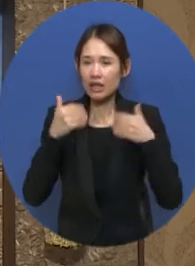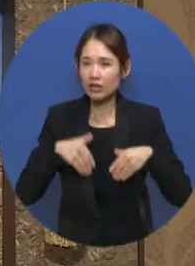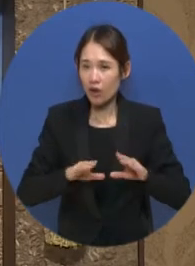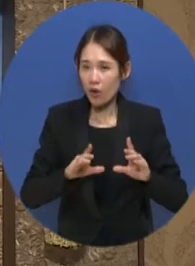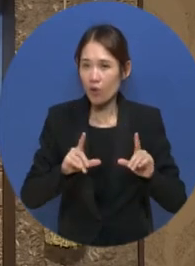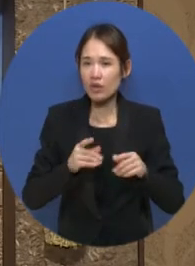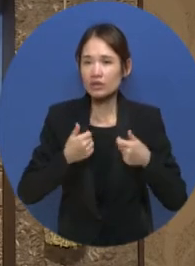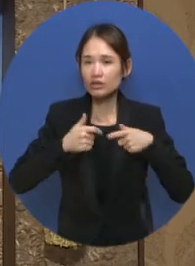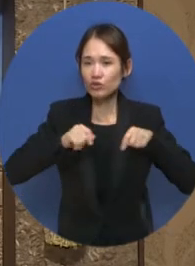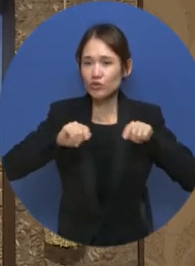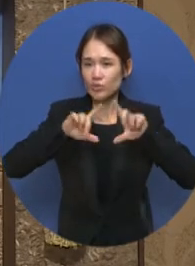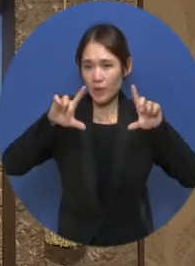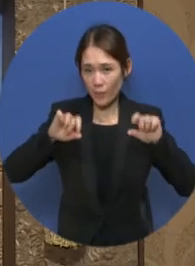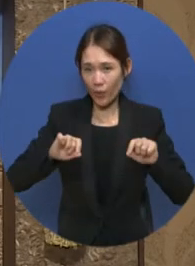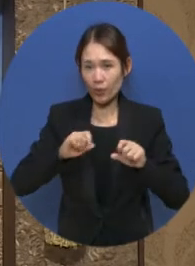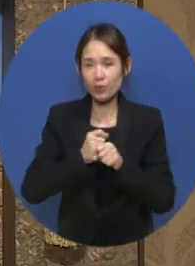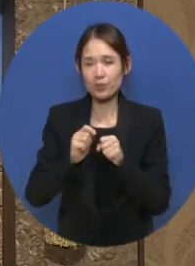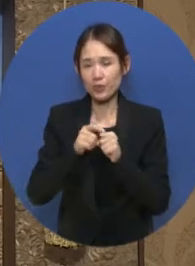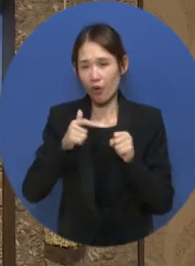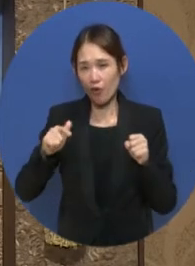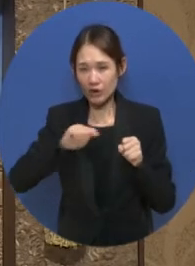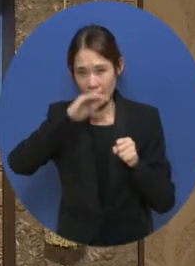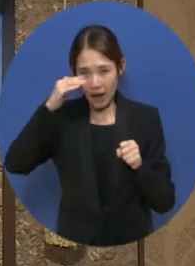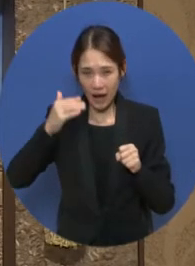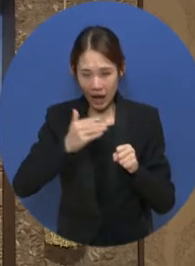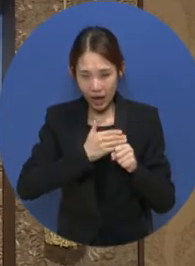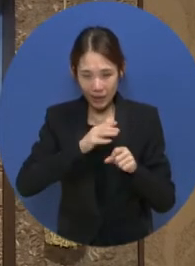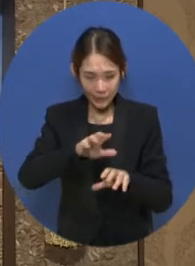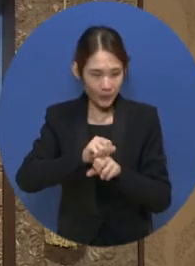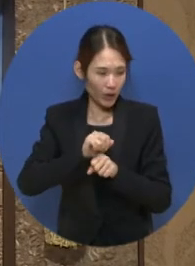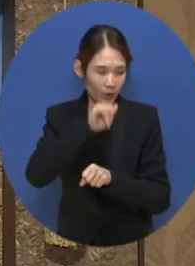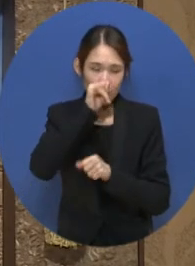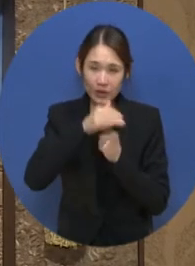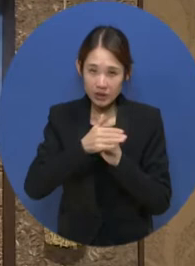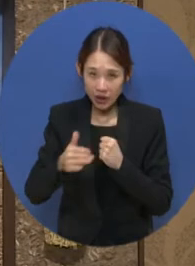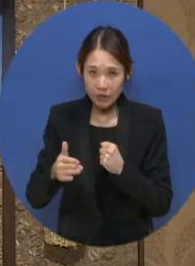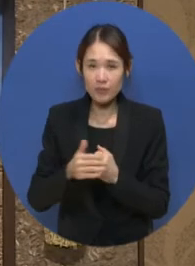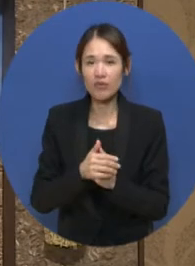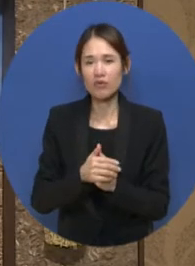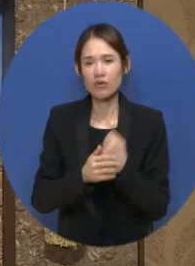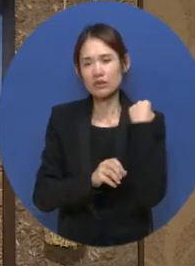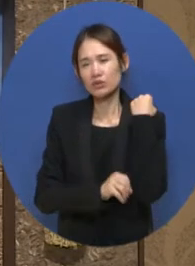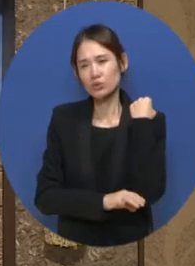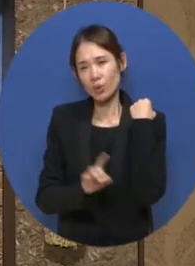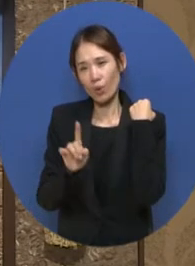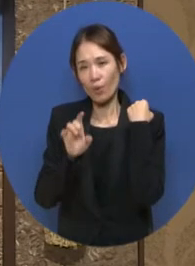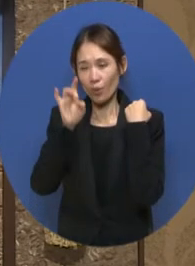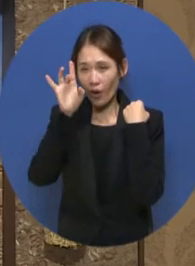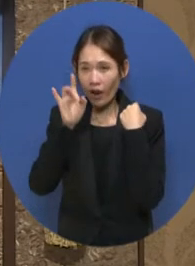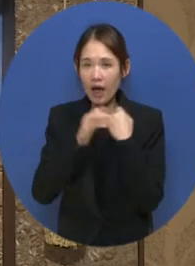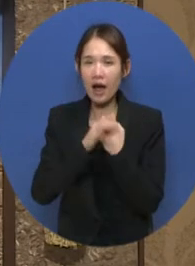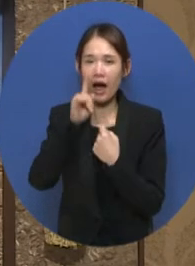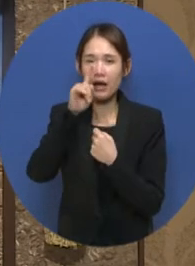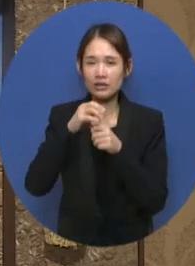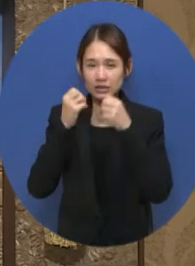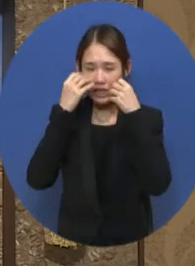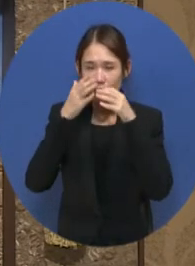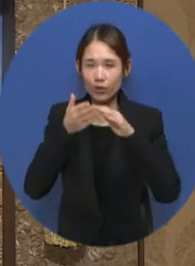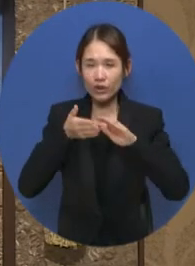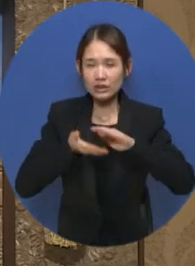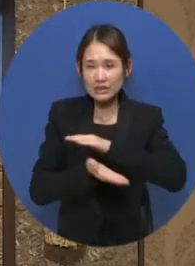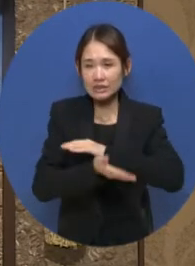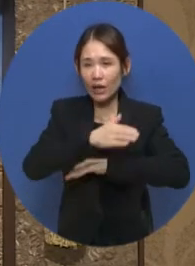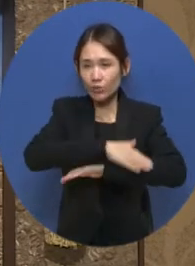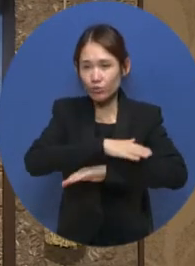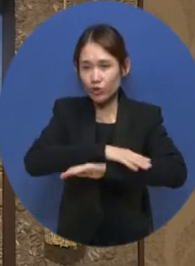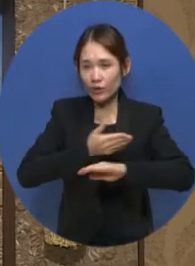중요함에도 하지도 것까지 데다 이제 제가 수집되어 있기 때문에 기존에는 하나의 이제 인쇄물로 출력을